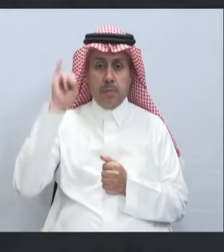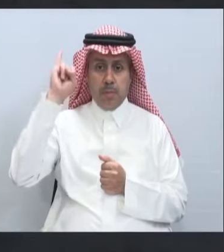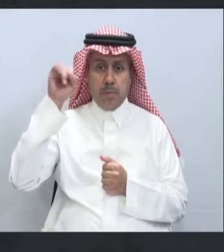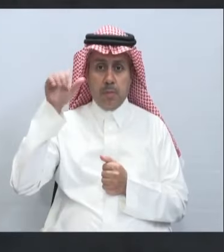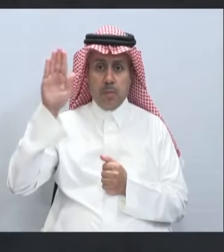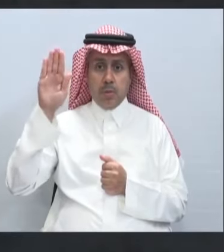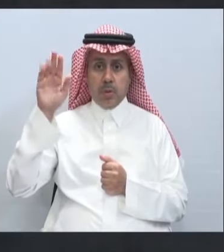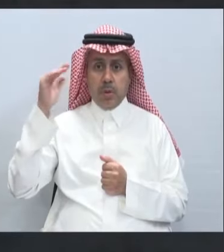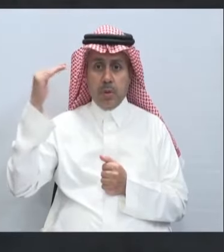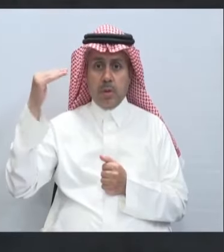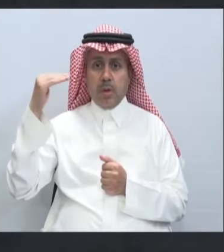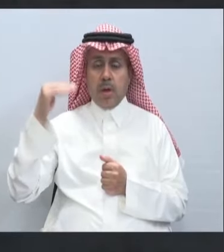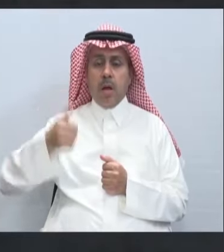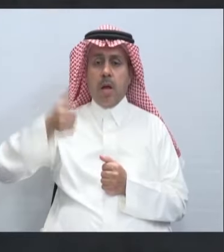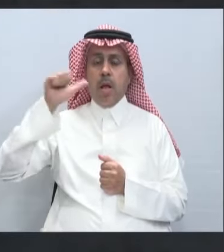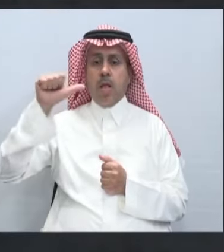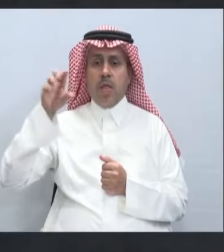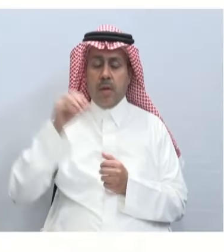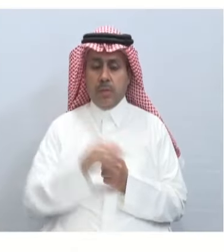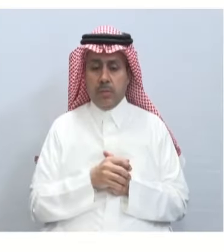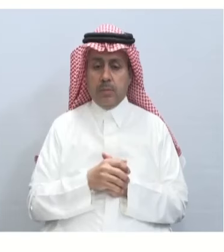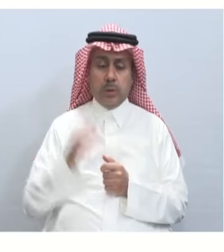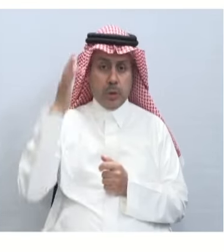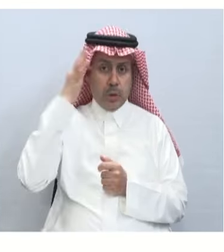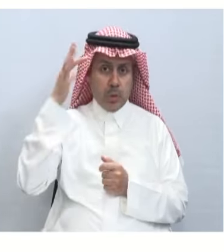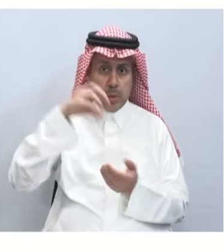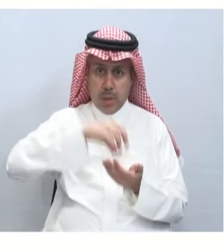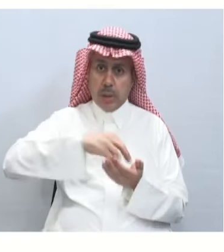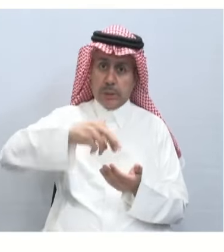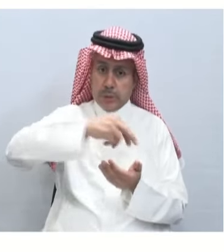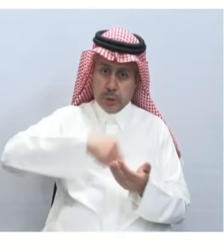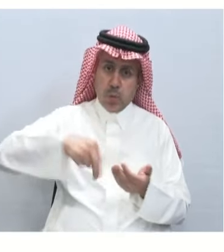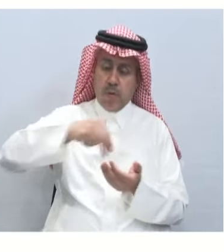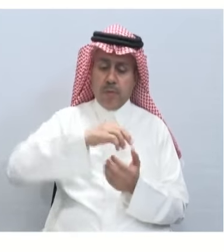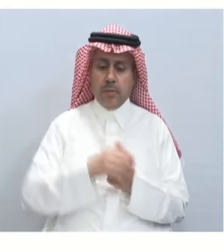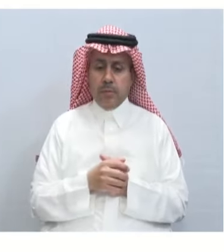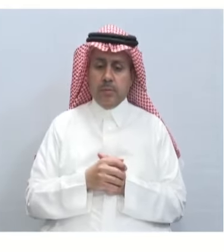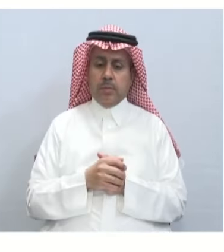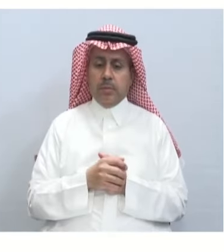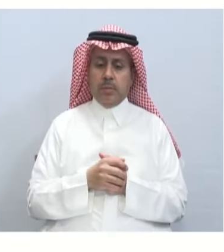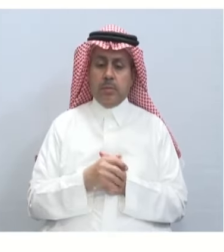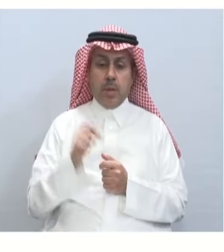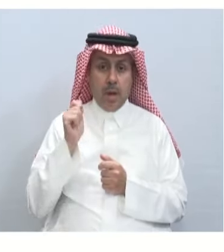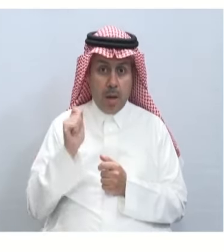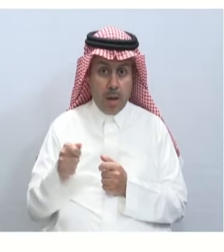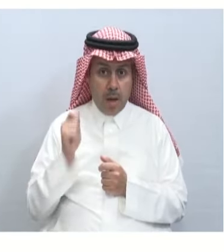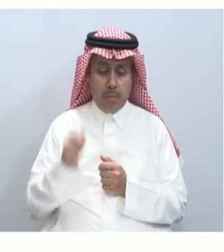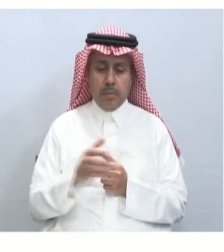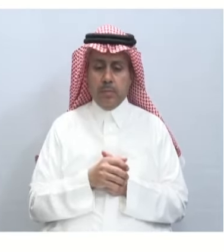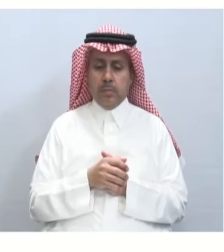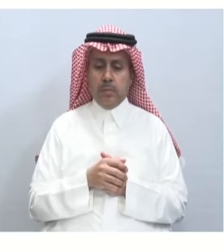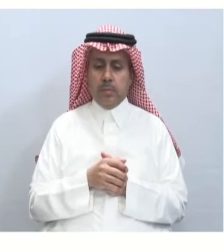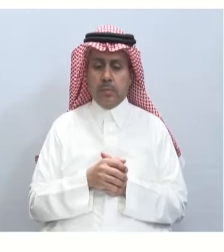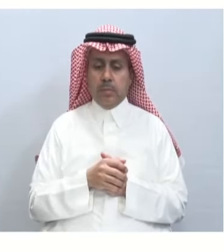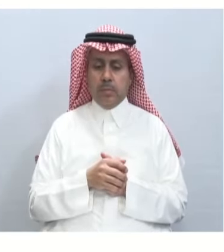المستحاضه احسنتم يجوز لها الطواف كذلك من احكام